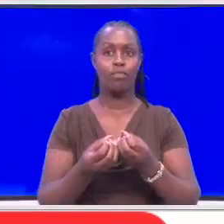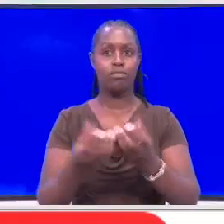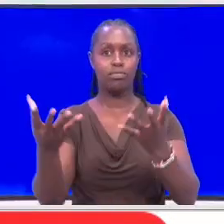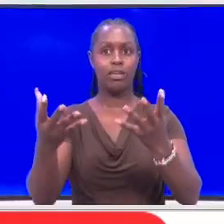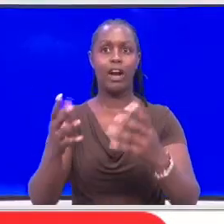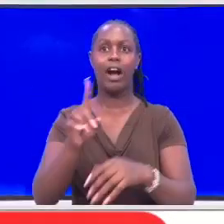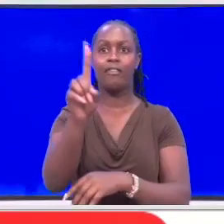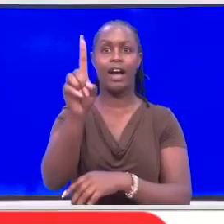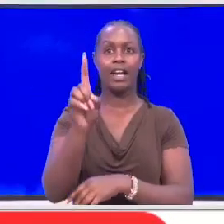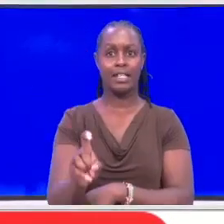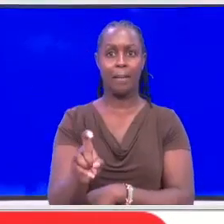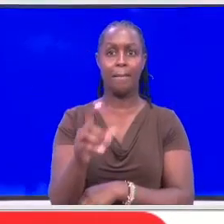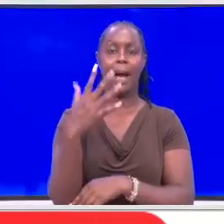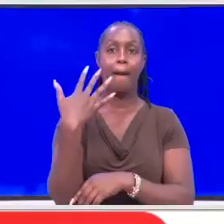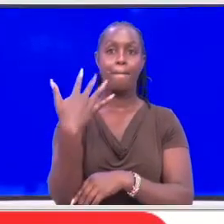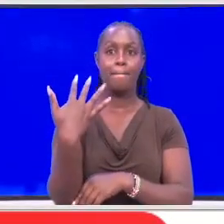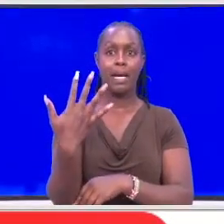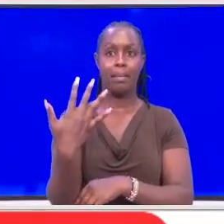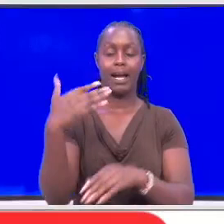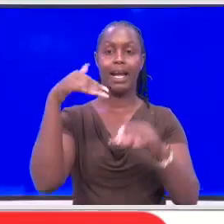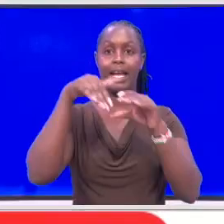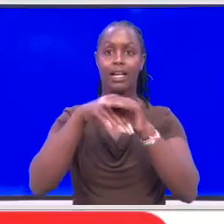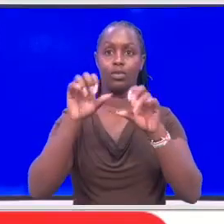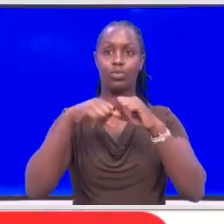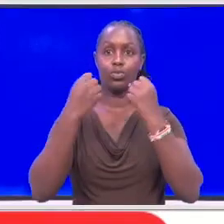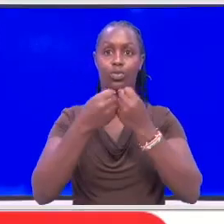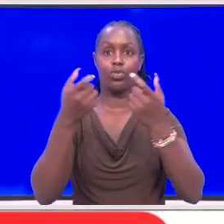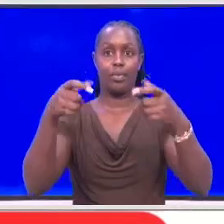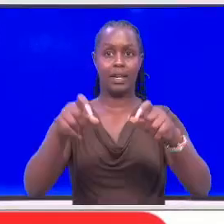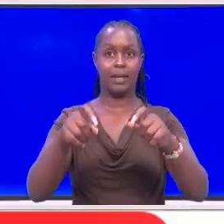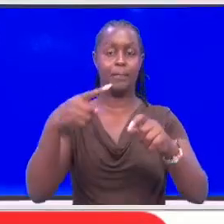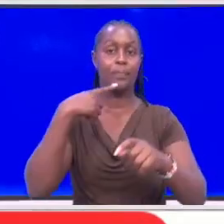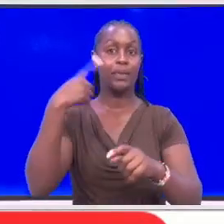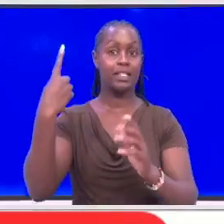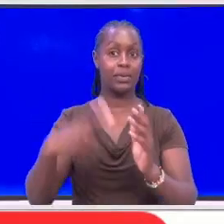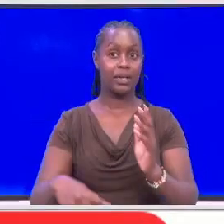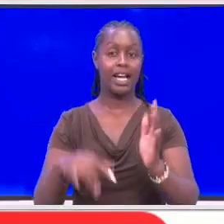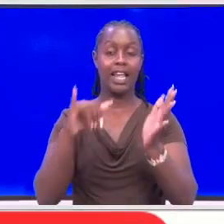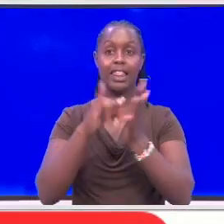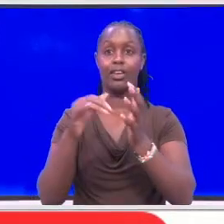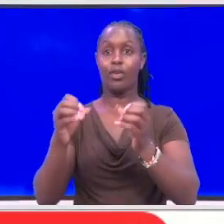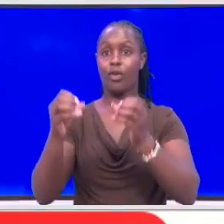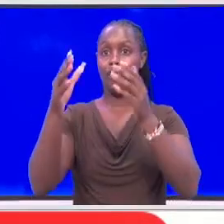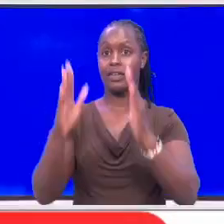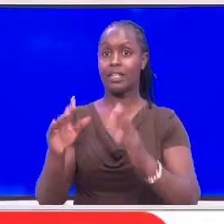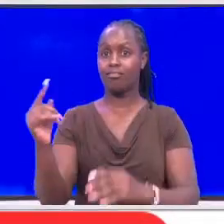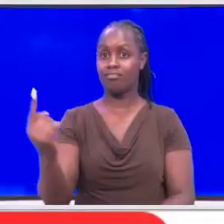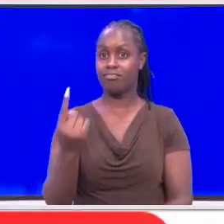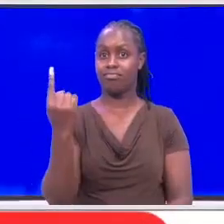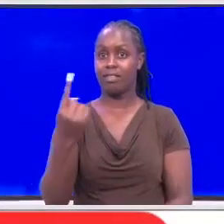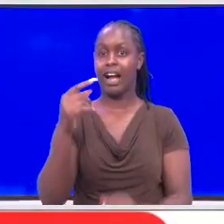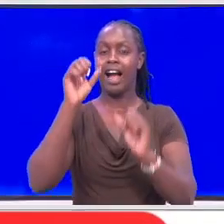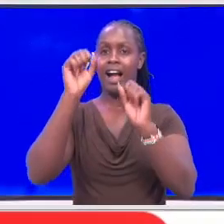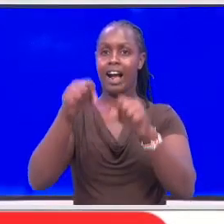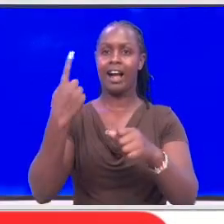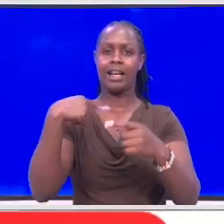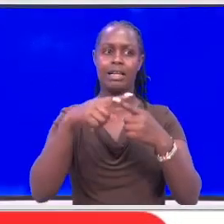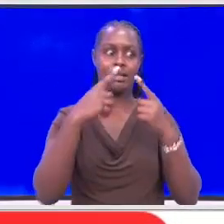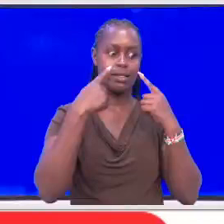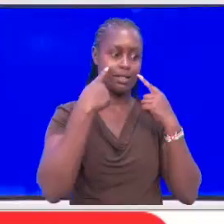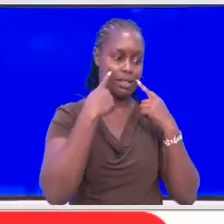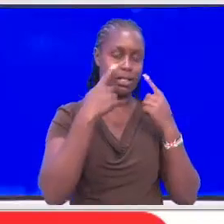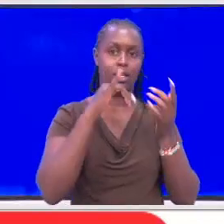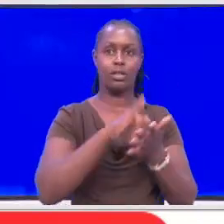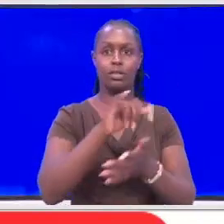kwenye mtandao ama mitandao ya kijamii. Kipsang amesisitiza kuwa ni maafisa hao pekee ndio wanaweza kufikia karatasi